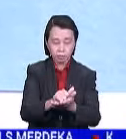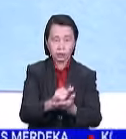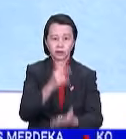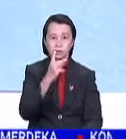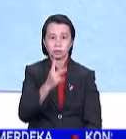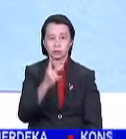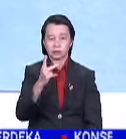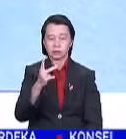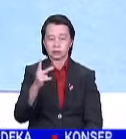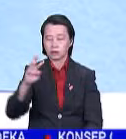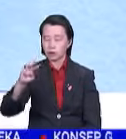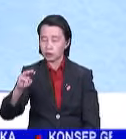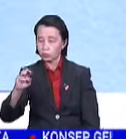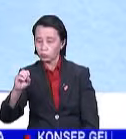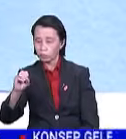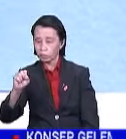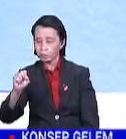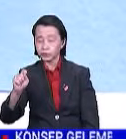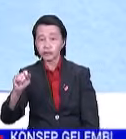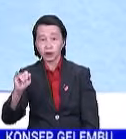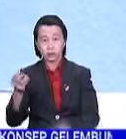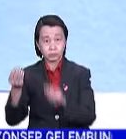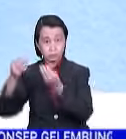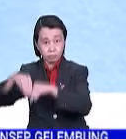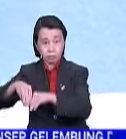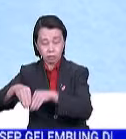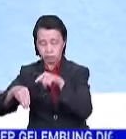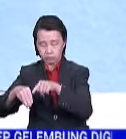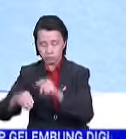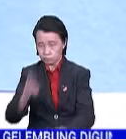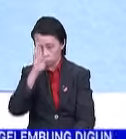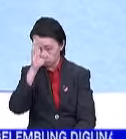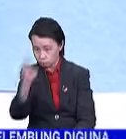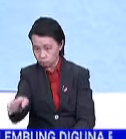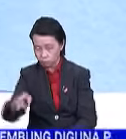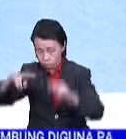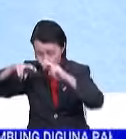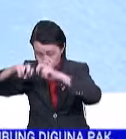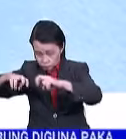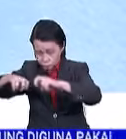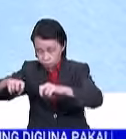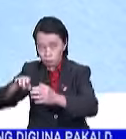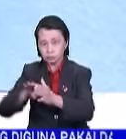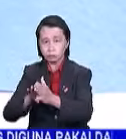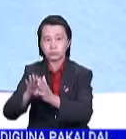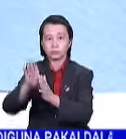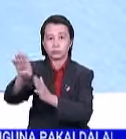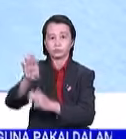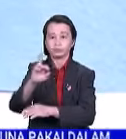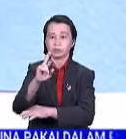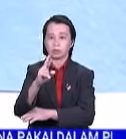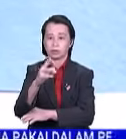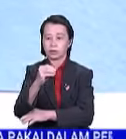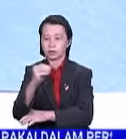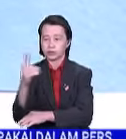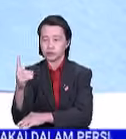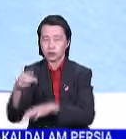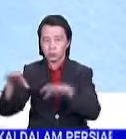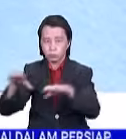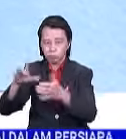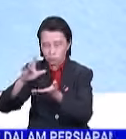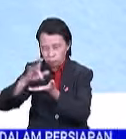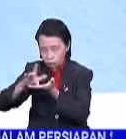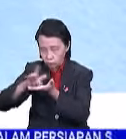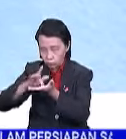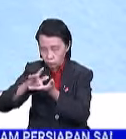Kementerian size teknologi dan inovasi akan memfokuskan pada penyelidikan jantung bangunan RnB menghasilkan